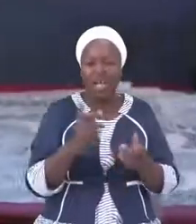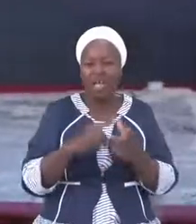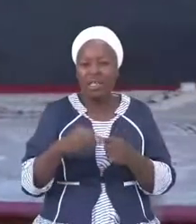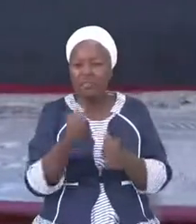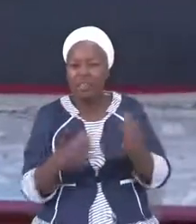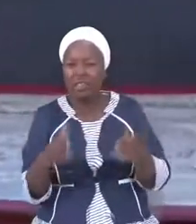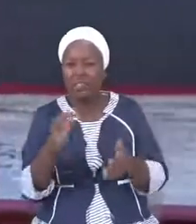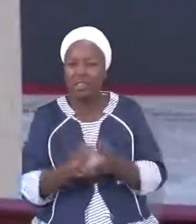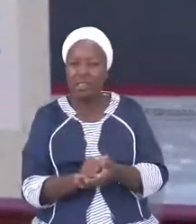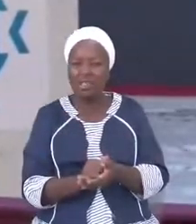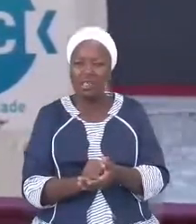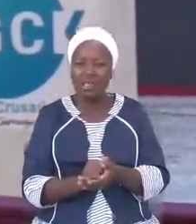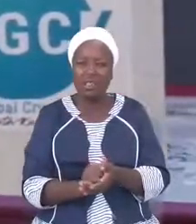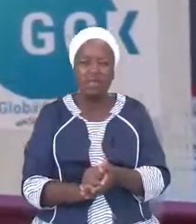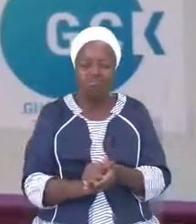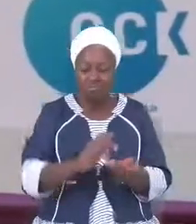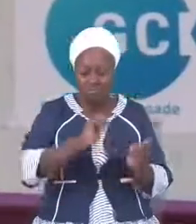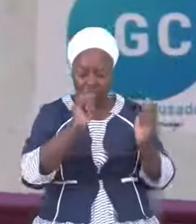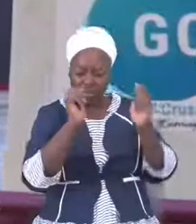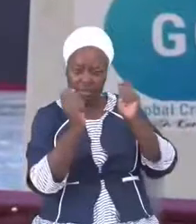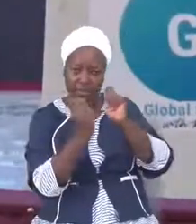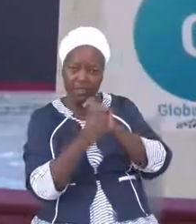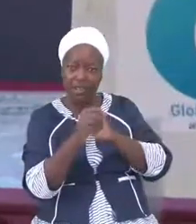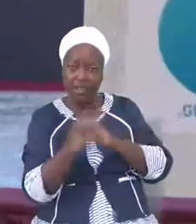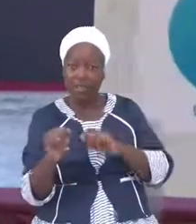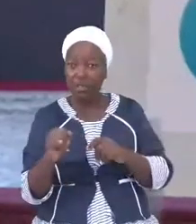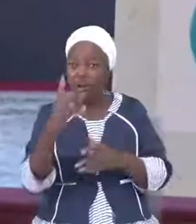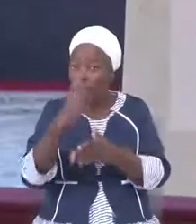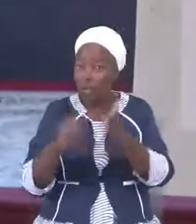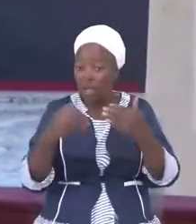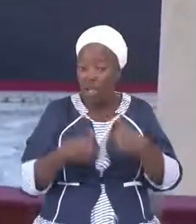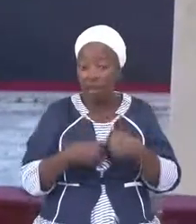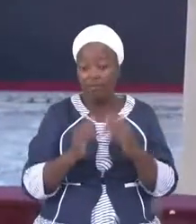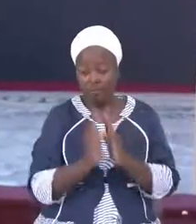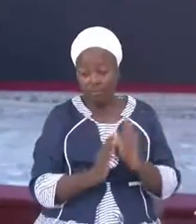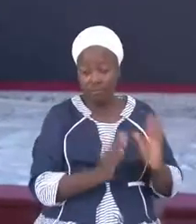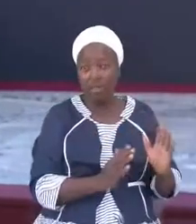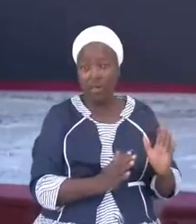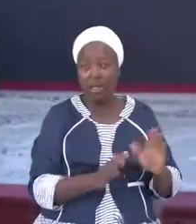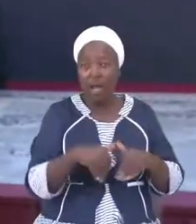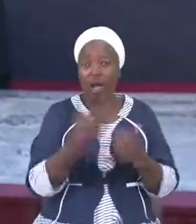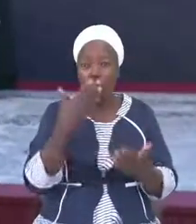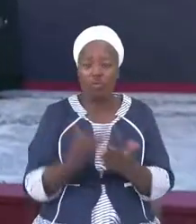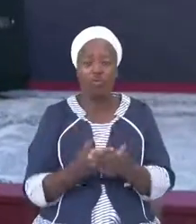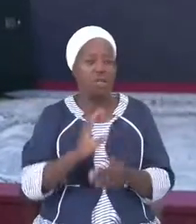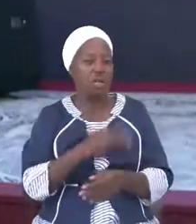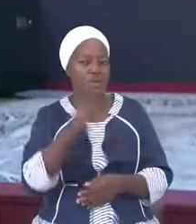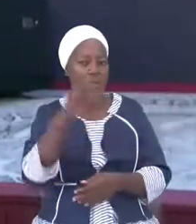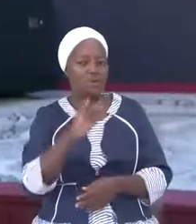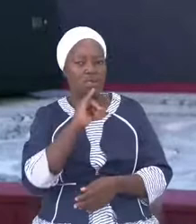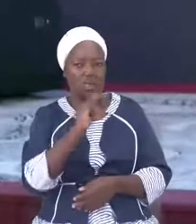tout événement qui va à la dérive, qui semble révoquer ce que Dieu a